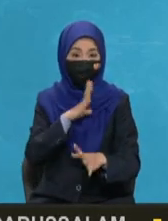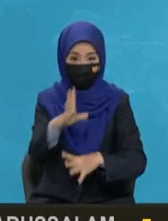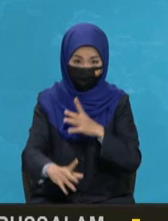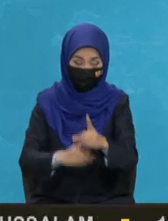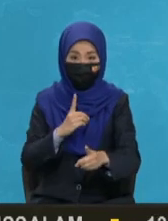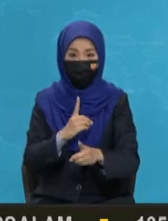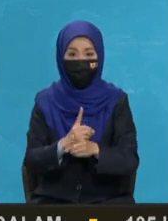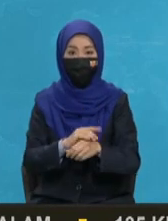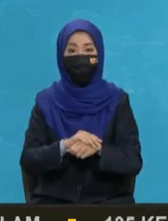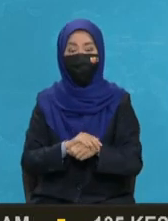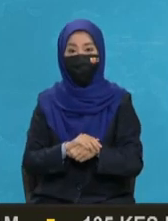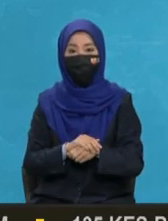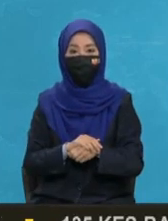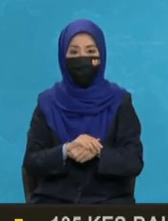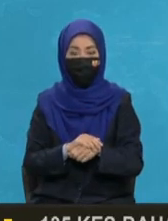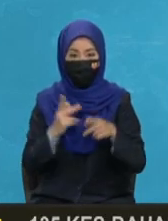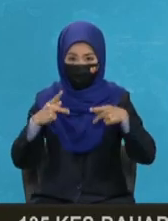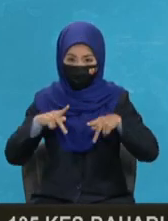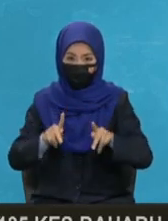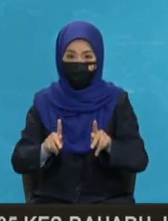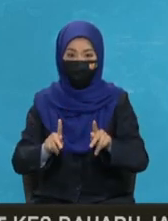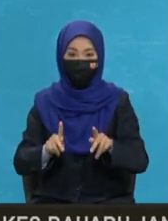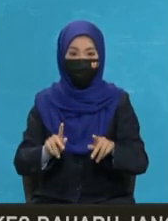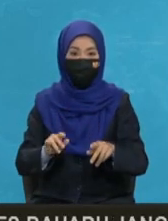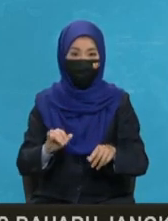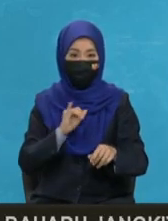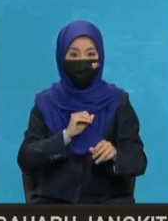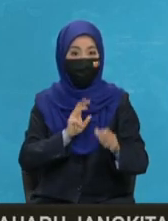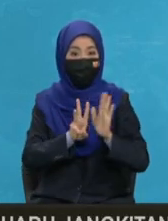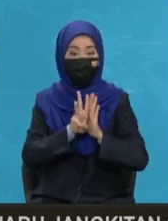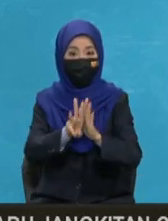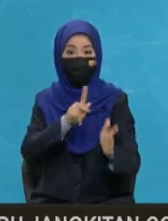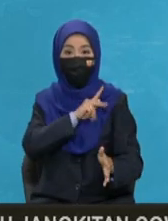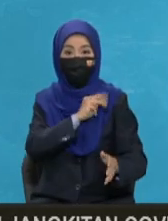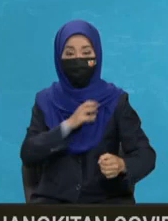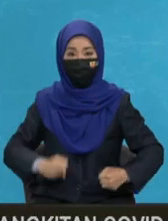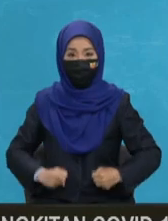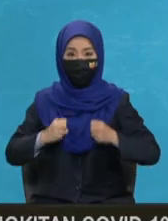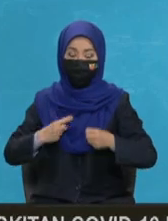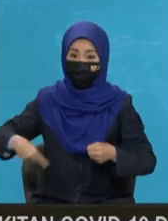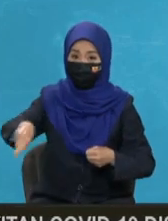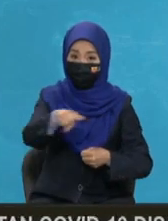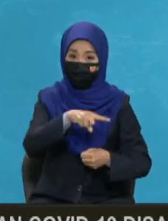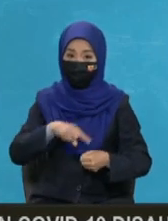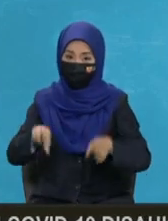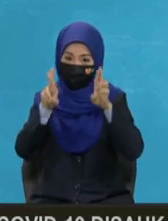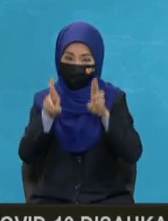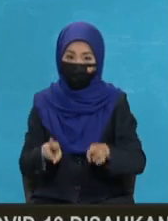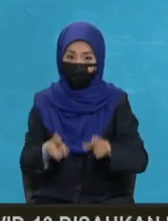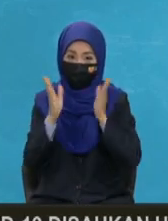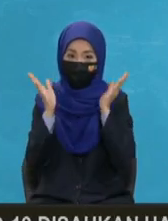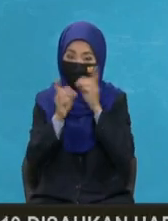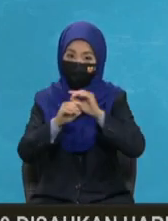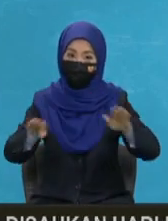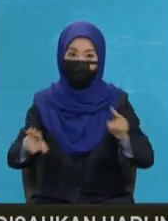tersebut Ini kesempatan ini saya mewakili warga Kementerian Kesehatan dan keseluruhan proyek negara Brunei